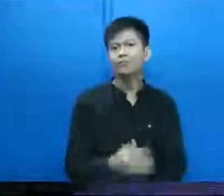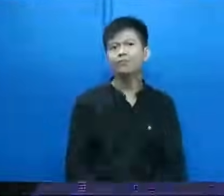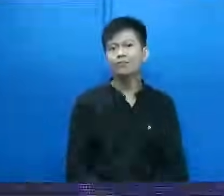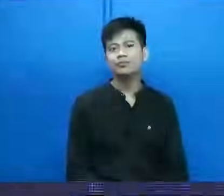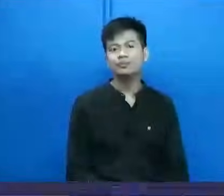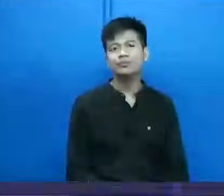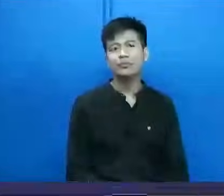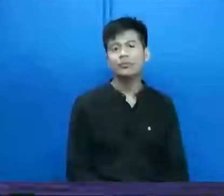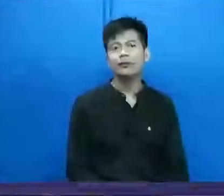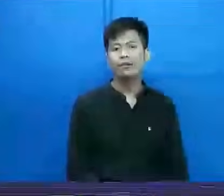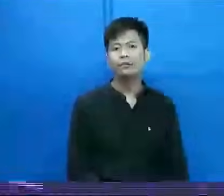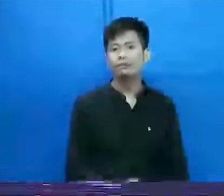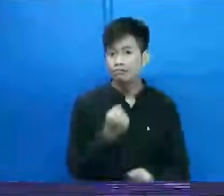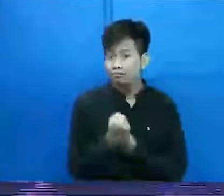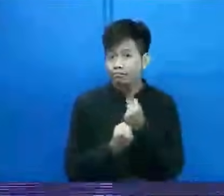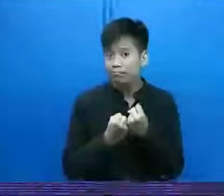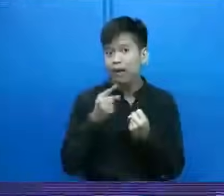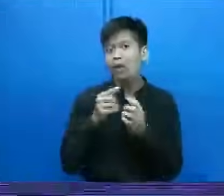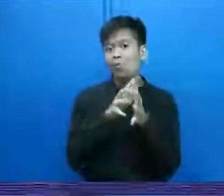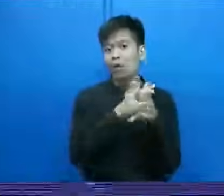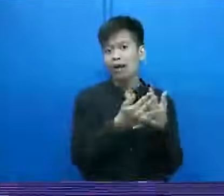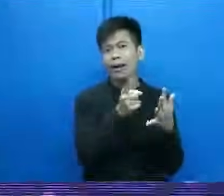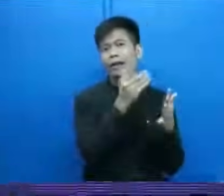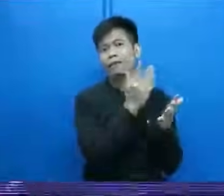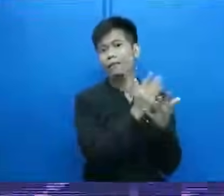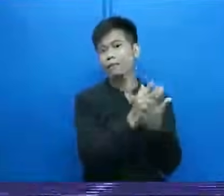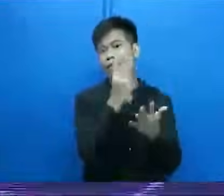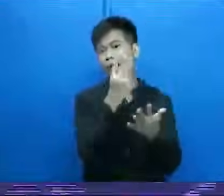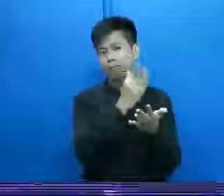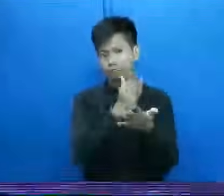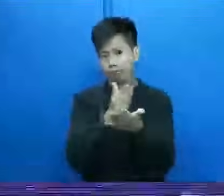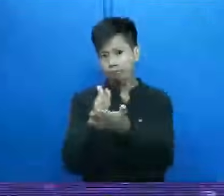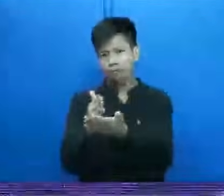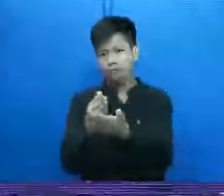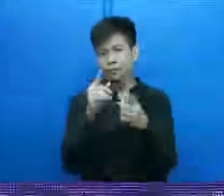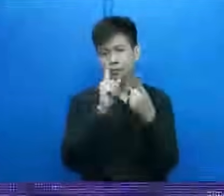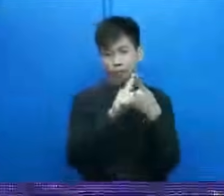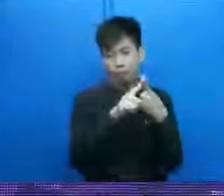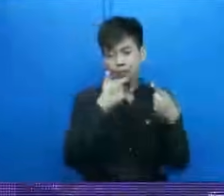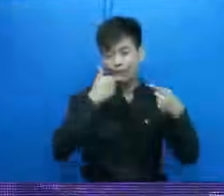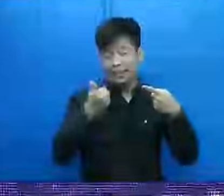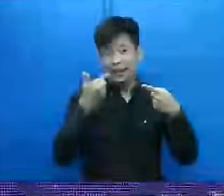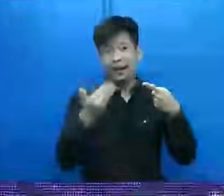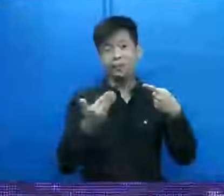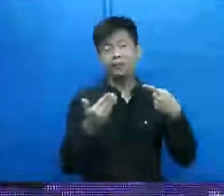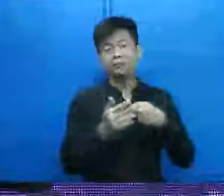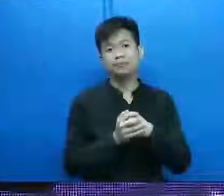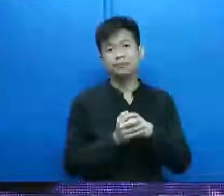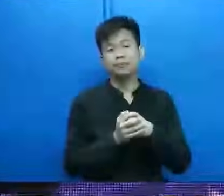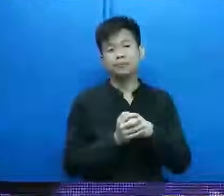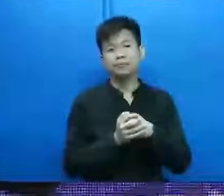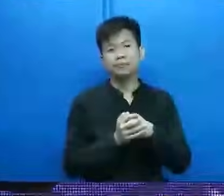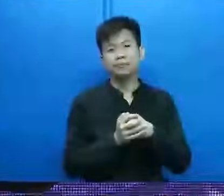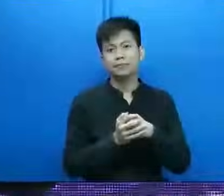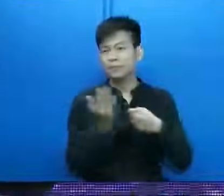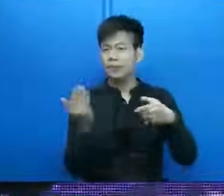ketika akan dieksekusi oleh Al-Quran dibagi pada 3 bagian. Satu, awas ini yang paling penting ya. Yuk, sekarang kita masuk pada